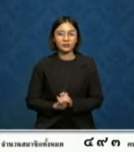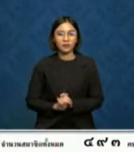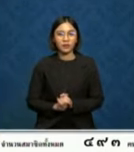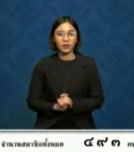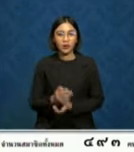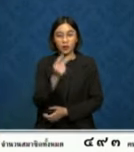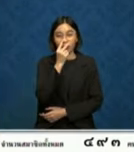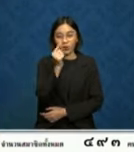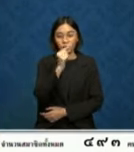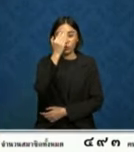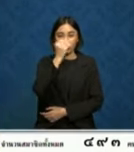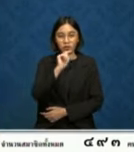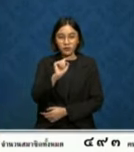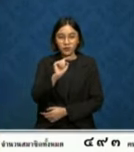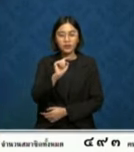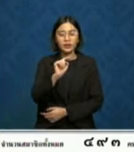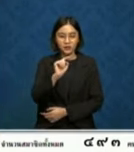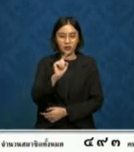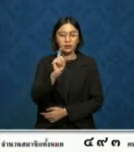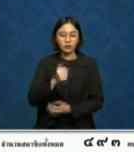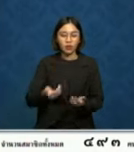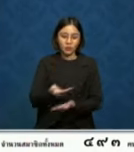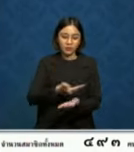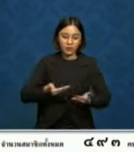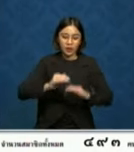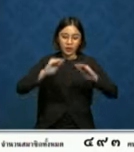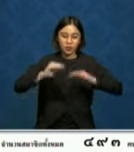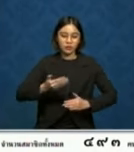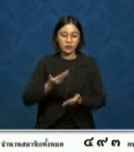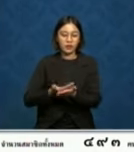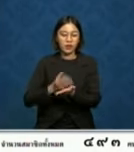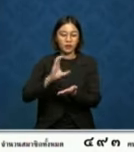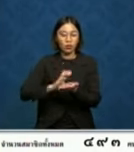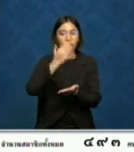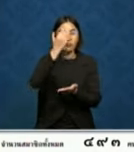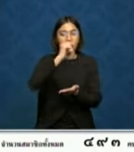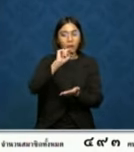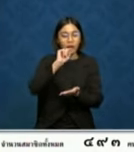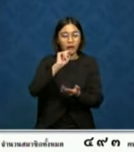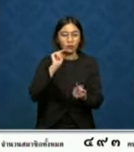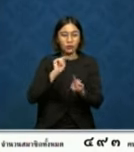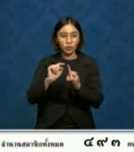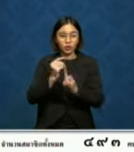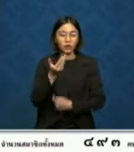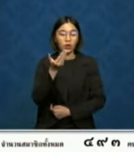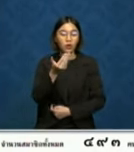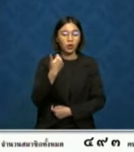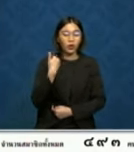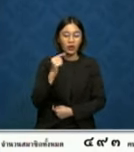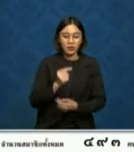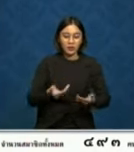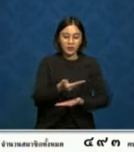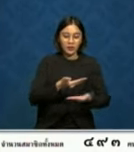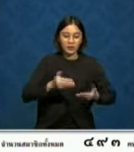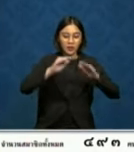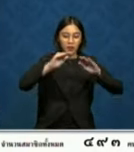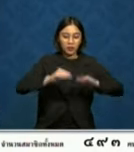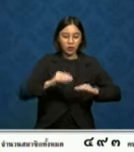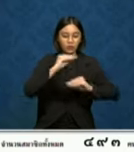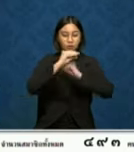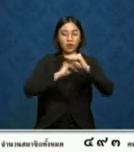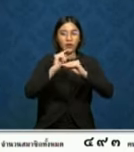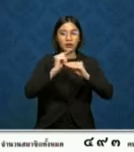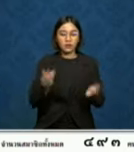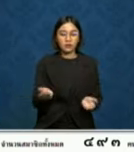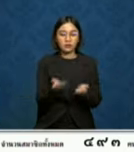ครับเรามาดูกันว่าทำไมเราเราถึงควรพิจารณาปรับลดงบประมาณนี้หนึ่งในรายการที่ขอให้มีการพิจารณาปรับลดคือโครง